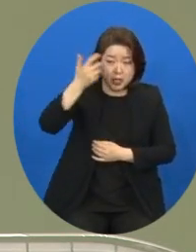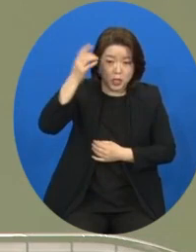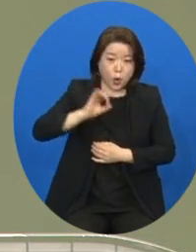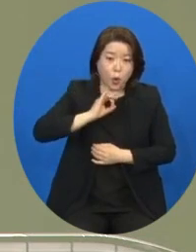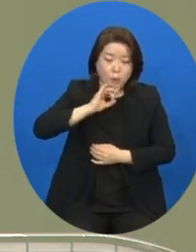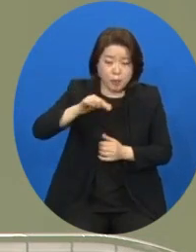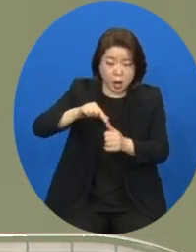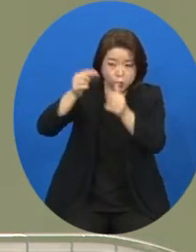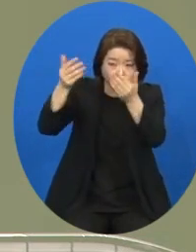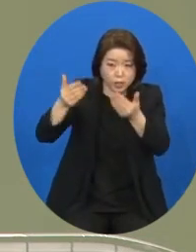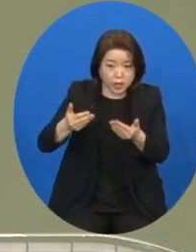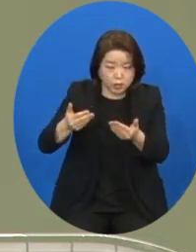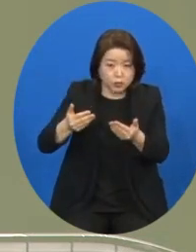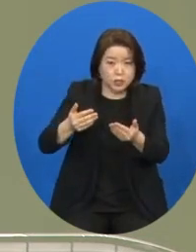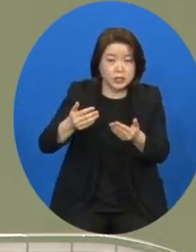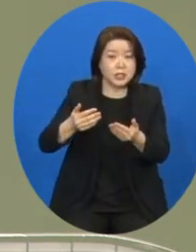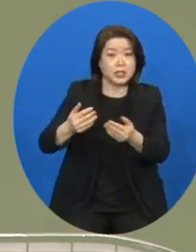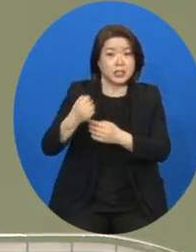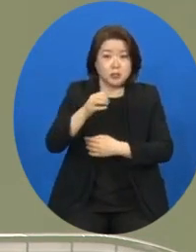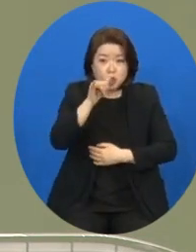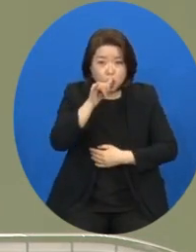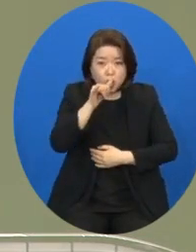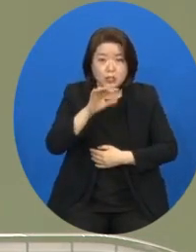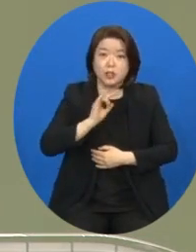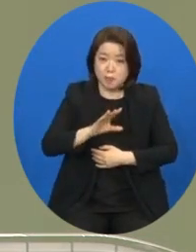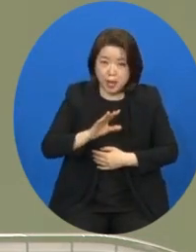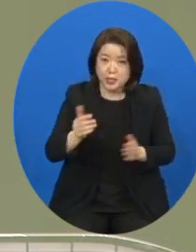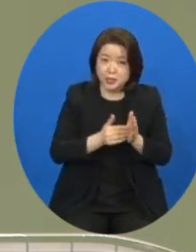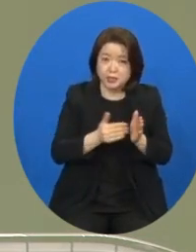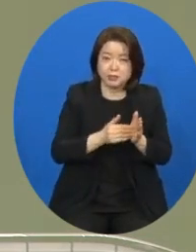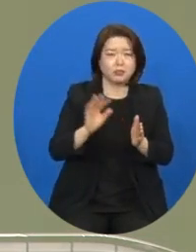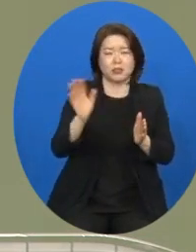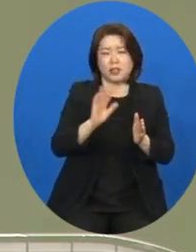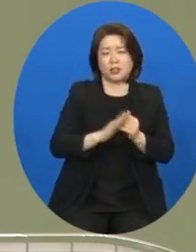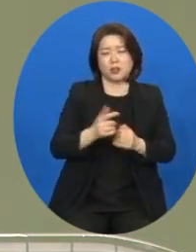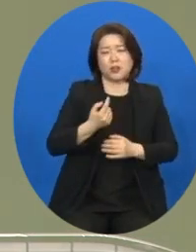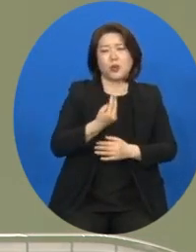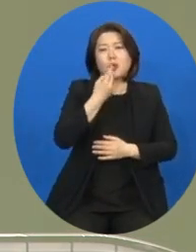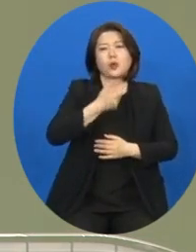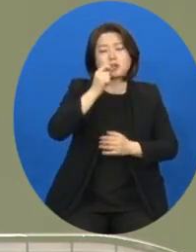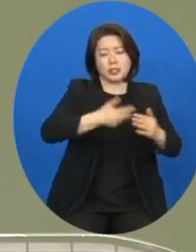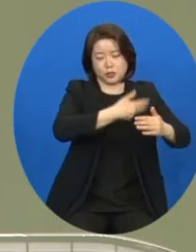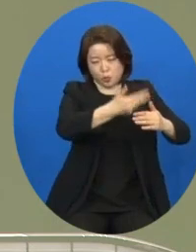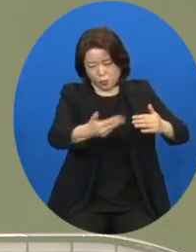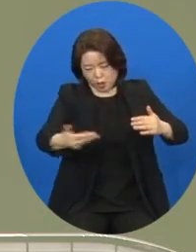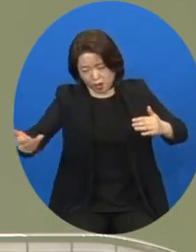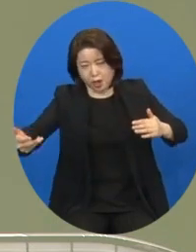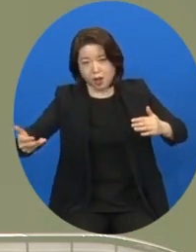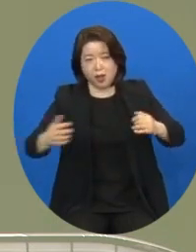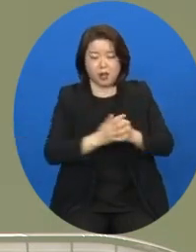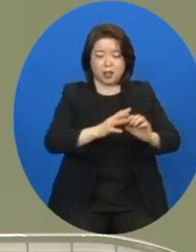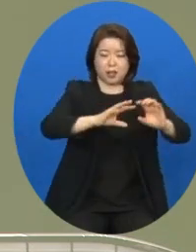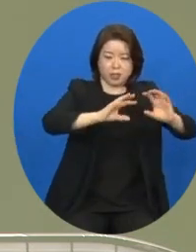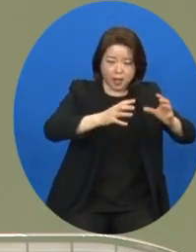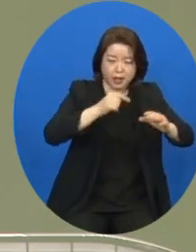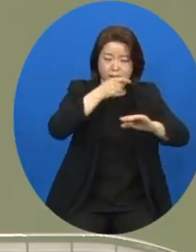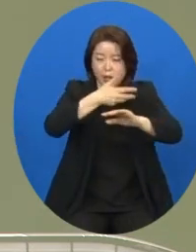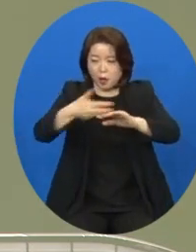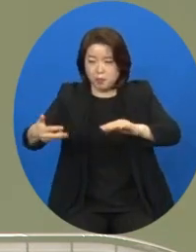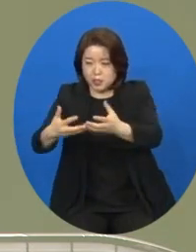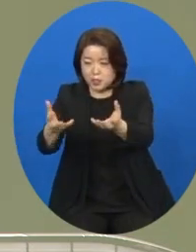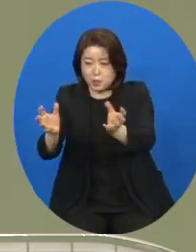능력이 있으신 게 아니에요. 생수의 강이 되어서 나라와 민족도